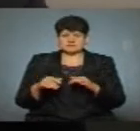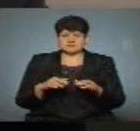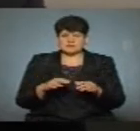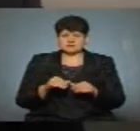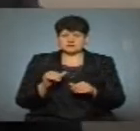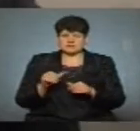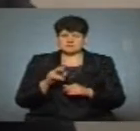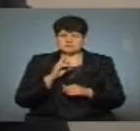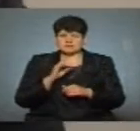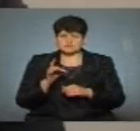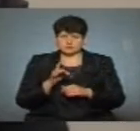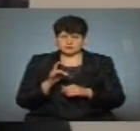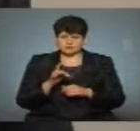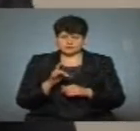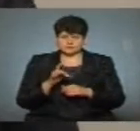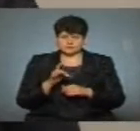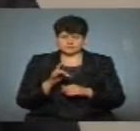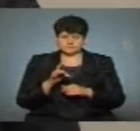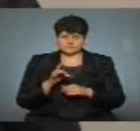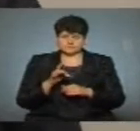крім Кременецького району, а саме –